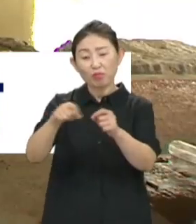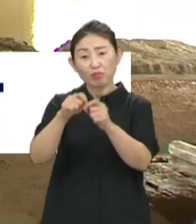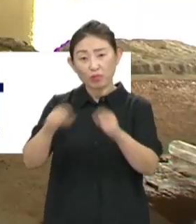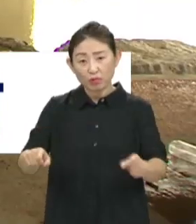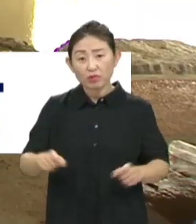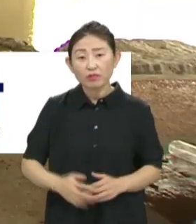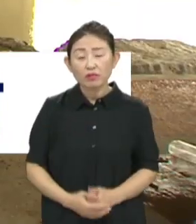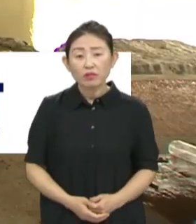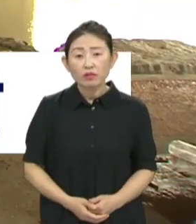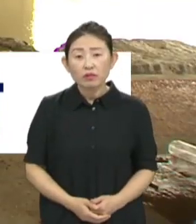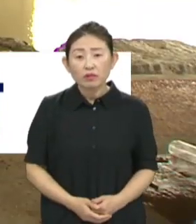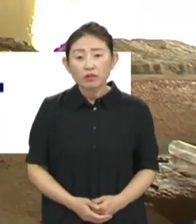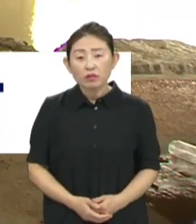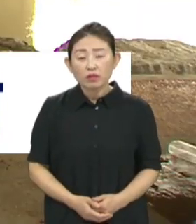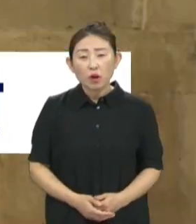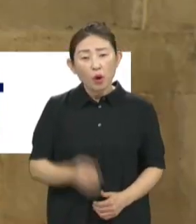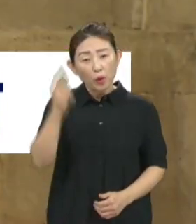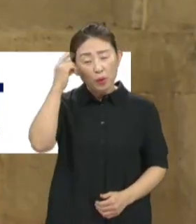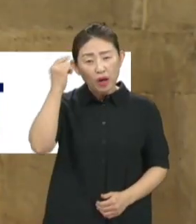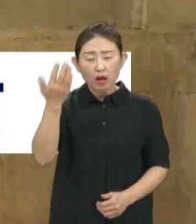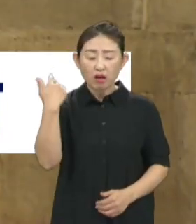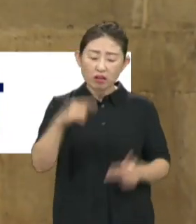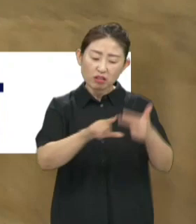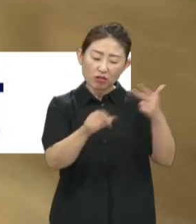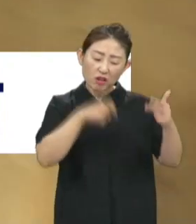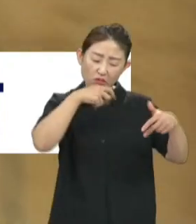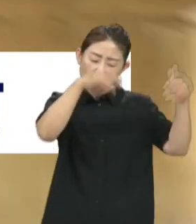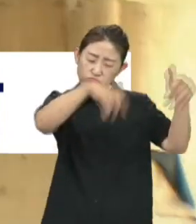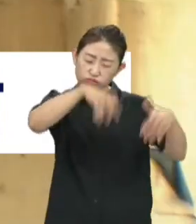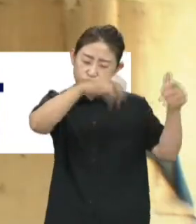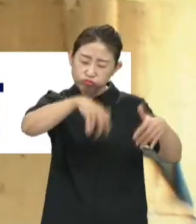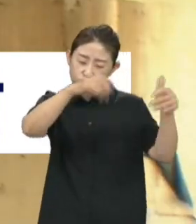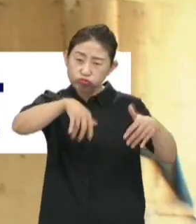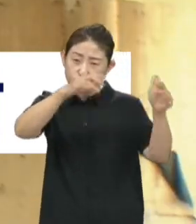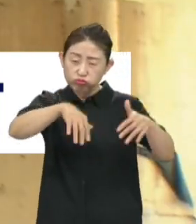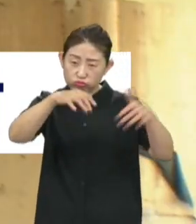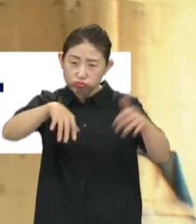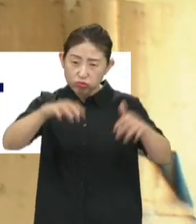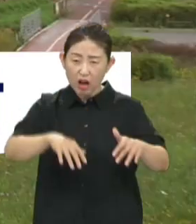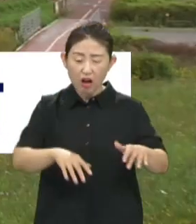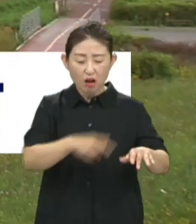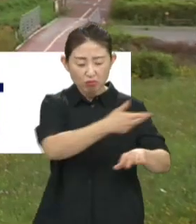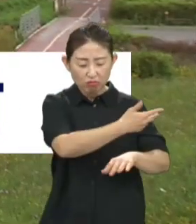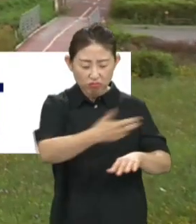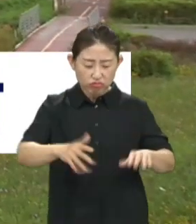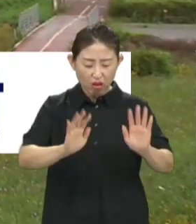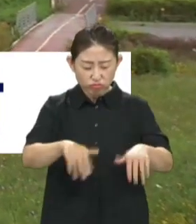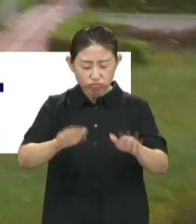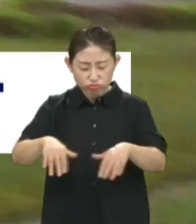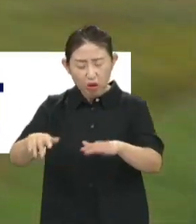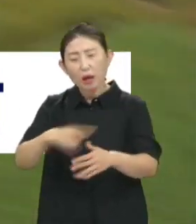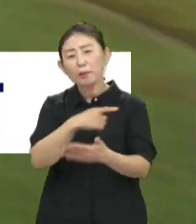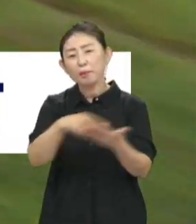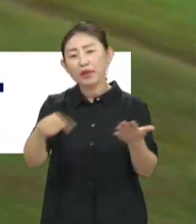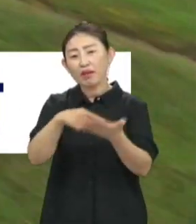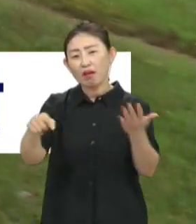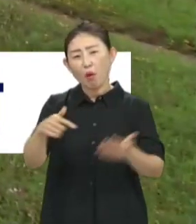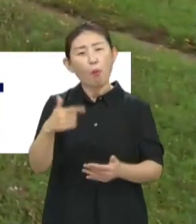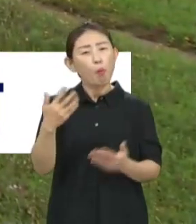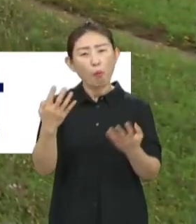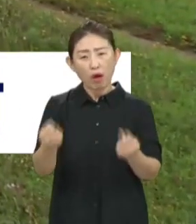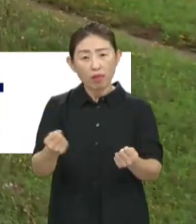중단됐습니다 대전시는 지난달 집중 호로 인해 유등교 내려앉고 하천 재방 여러 곳이 잠기는 등 피해가